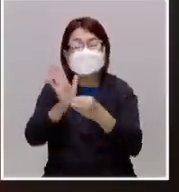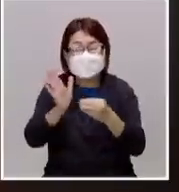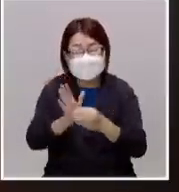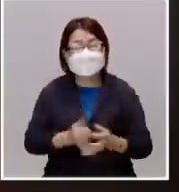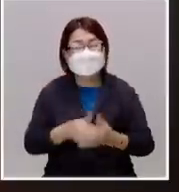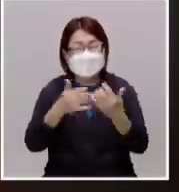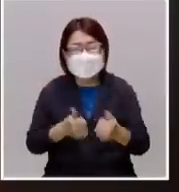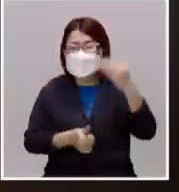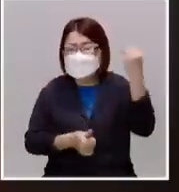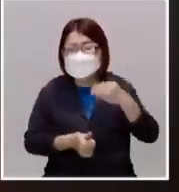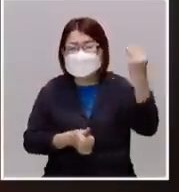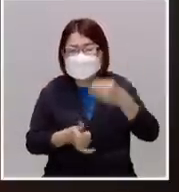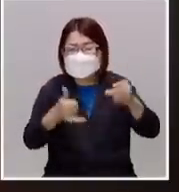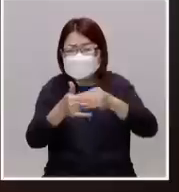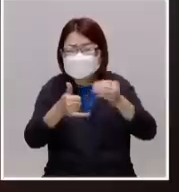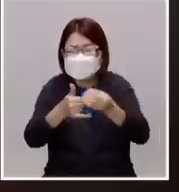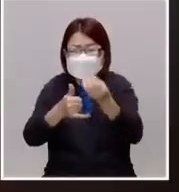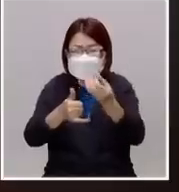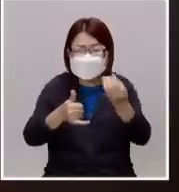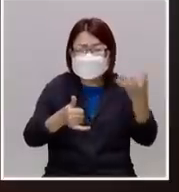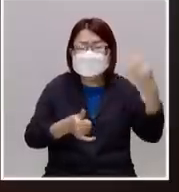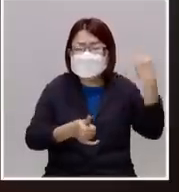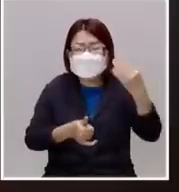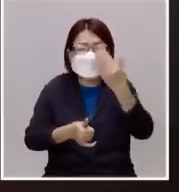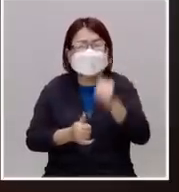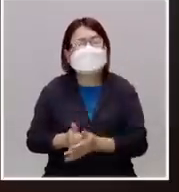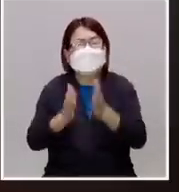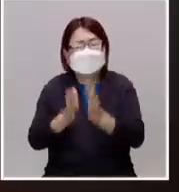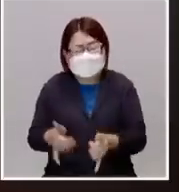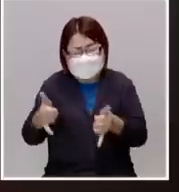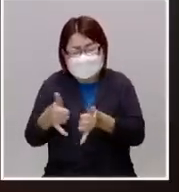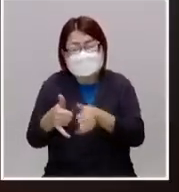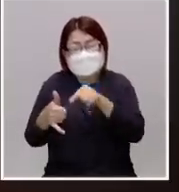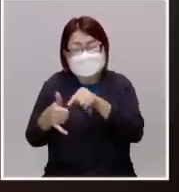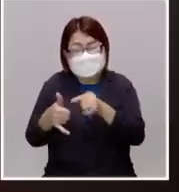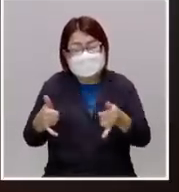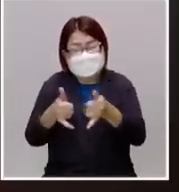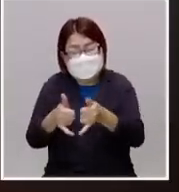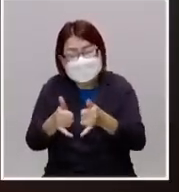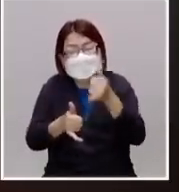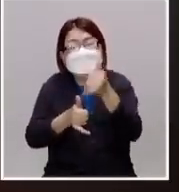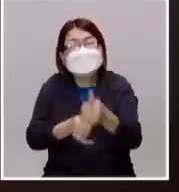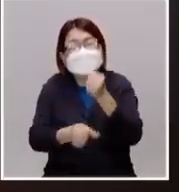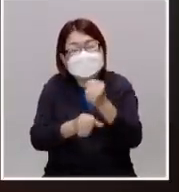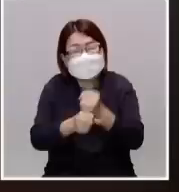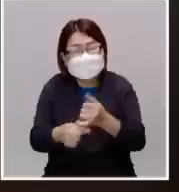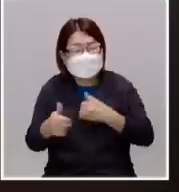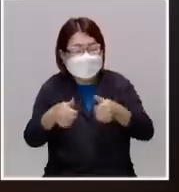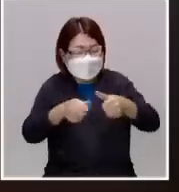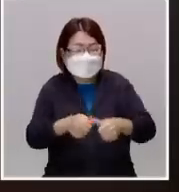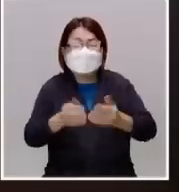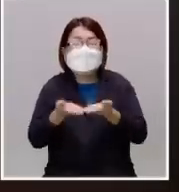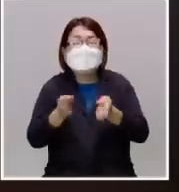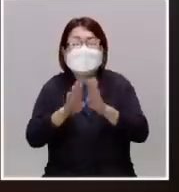ากในแต่ละวันเกิดจากคนใกล้ชิดที่ทำกิจกรรมร่วมกันไม่ว่าจะเป็นที่ทำงานในครอบครัวแล้วแ